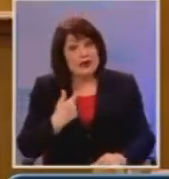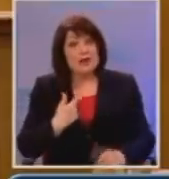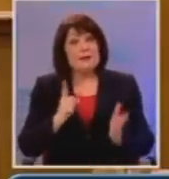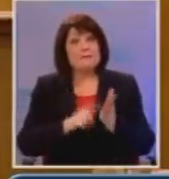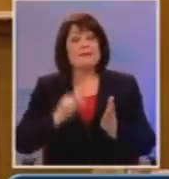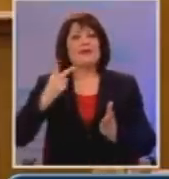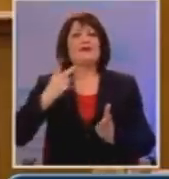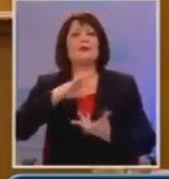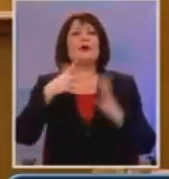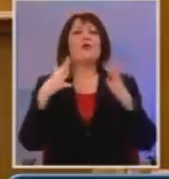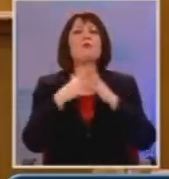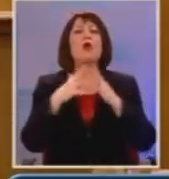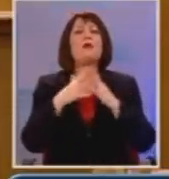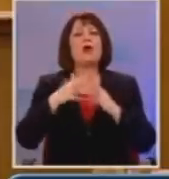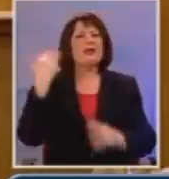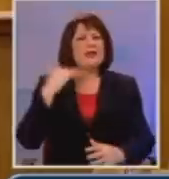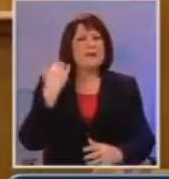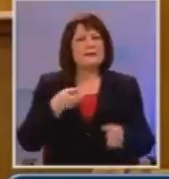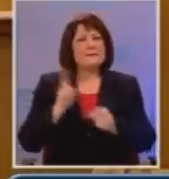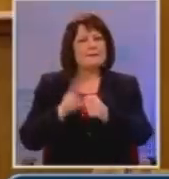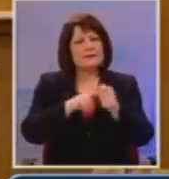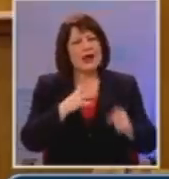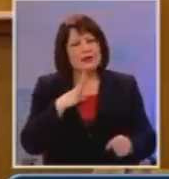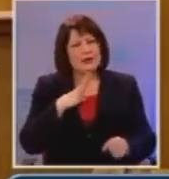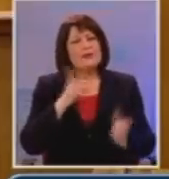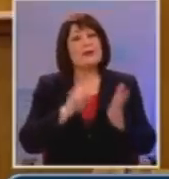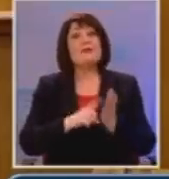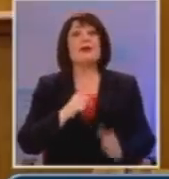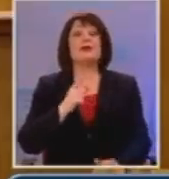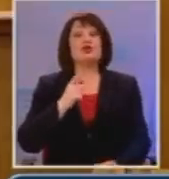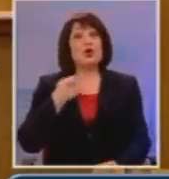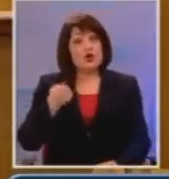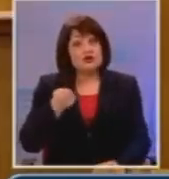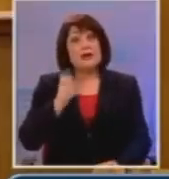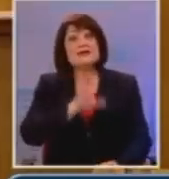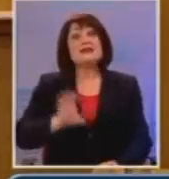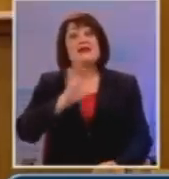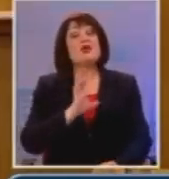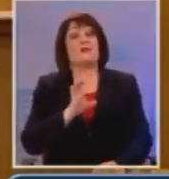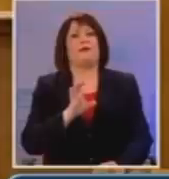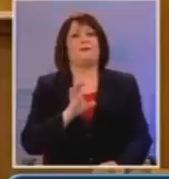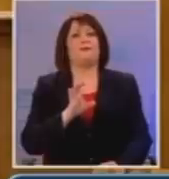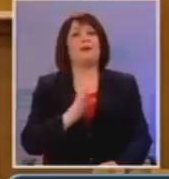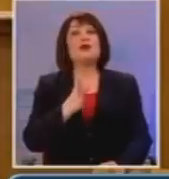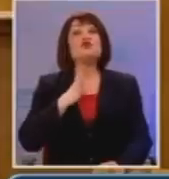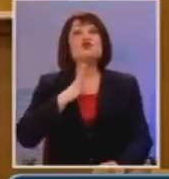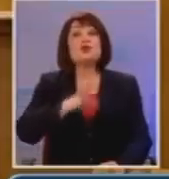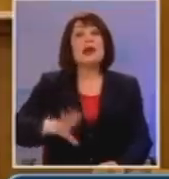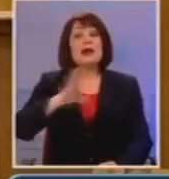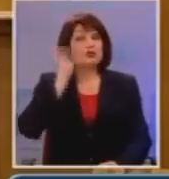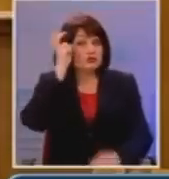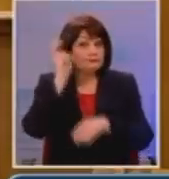Δεύτερου Παγκοσμίου Πολέμου, το οφείλουμε όμως κυρίως στην Ευρώπη και στους λαούς της, που έχουν δικαίωμα στη